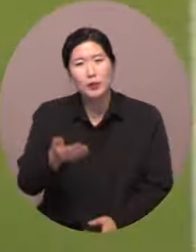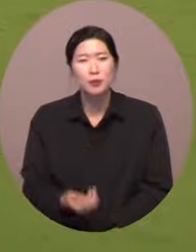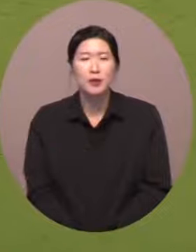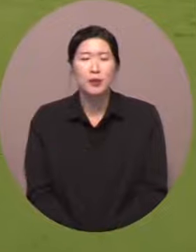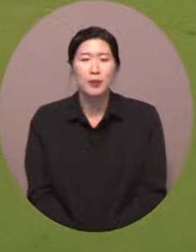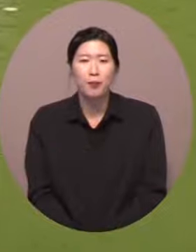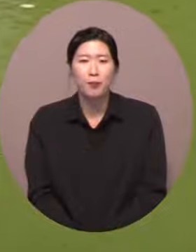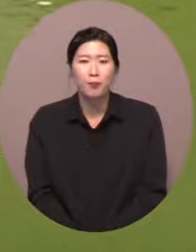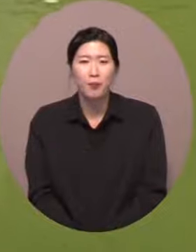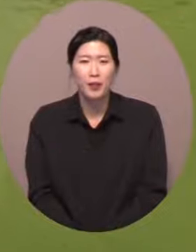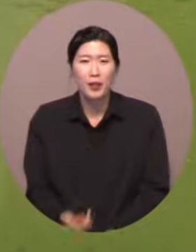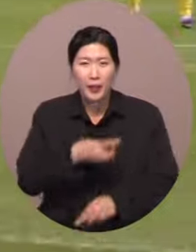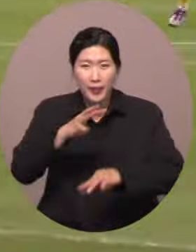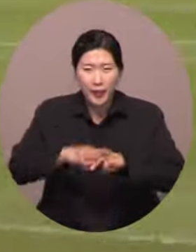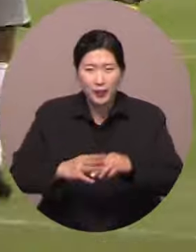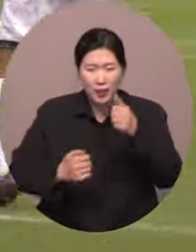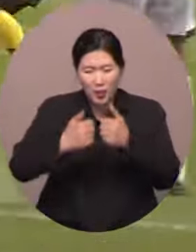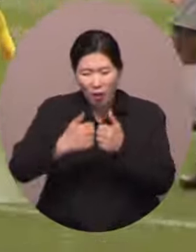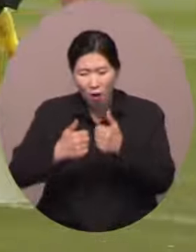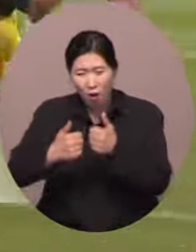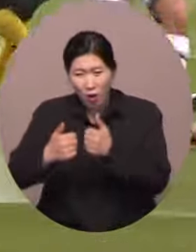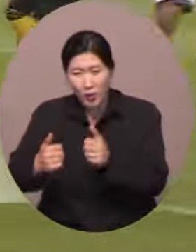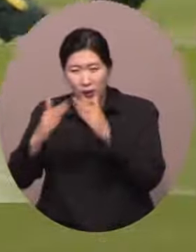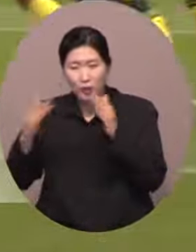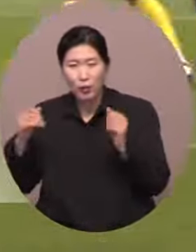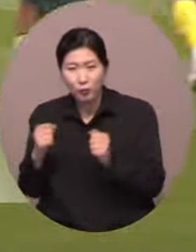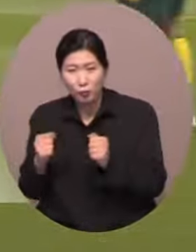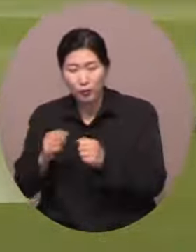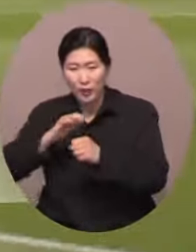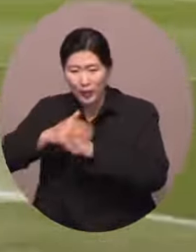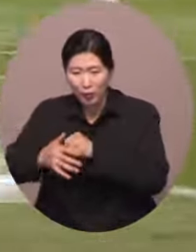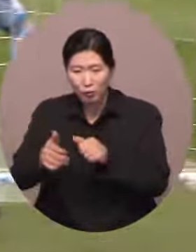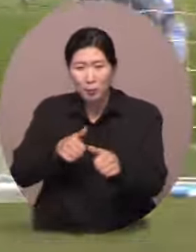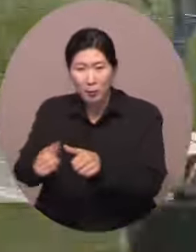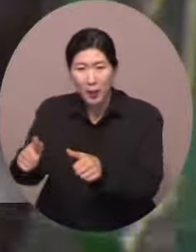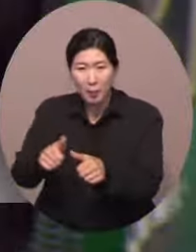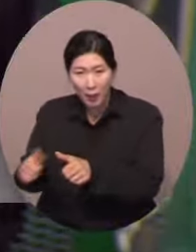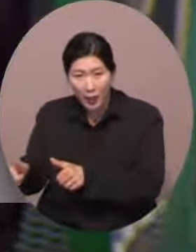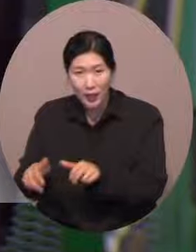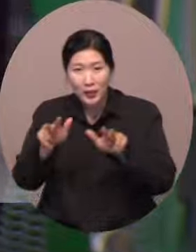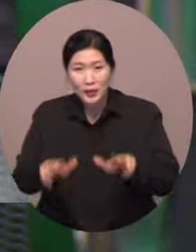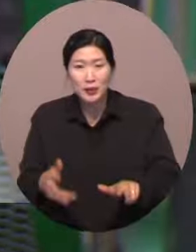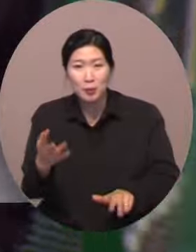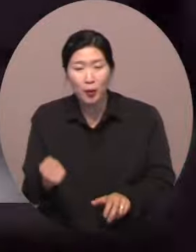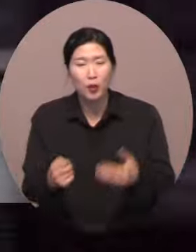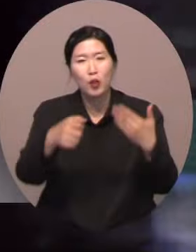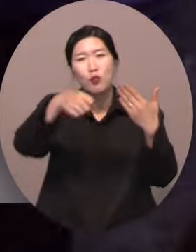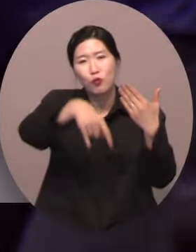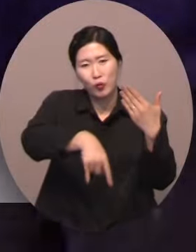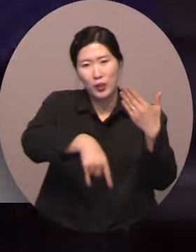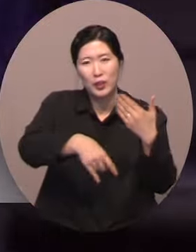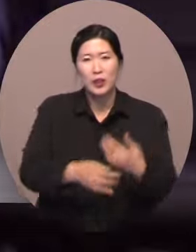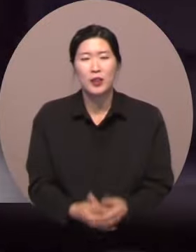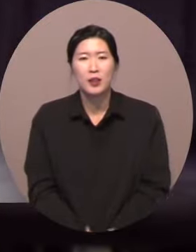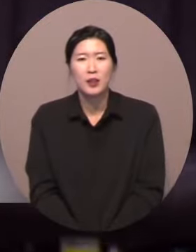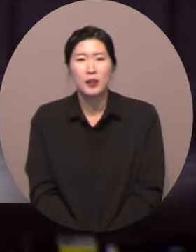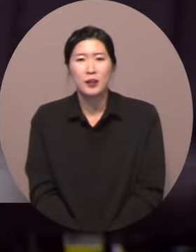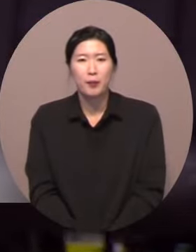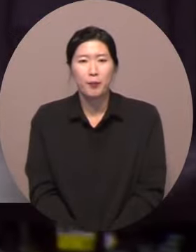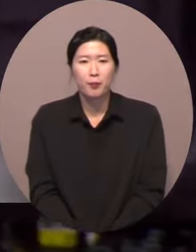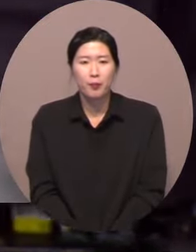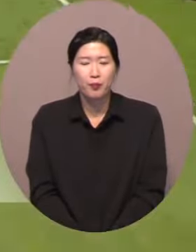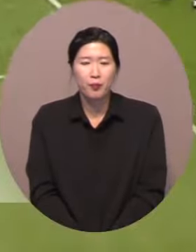대전은 치열한 생존 경쟁을 벌이는 전북과 대구를 모두 잡고 9위로 뛰어올라 강등권에서 벗어났습니다.